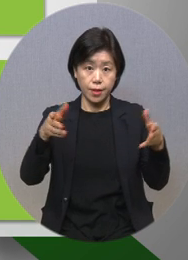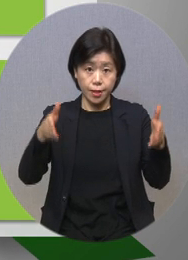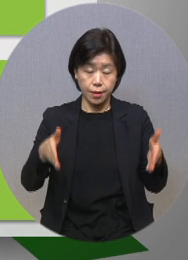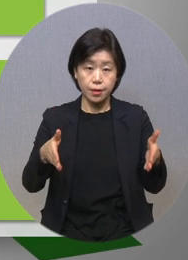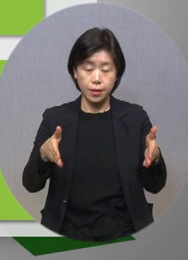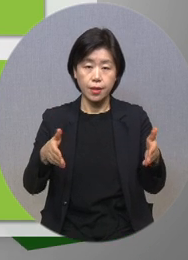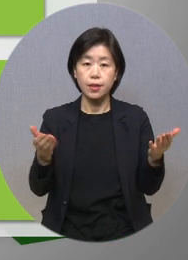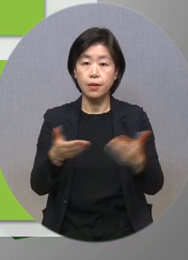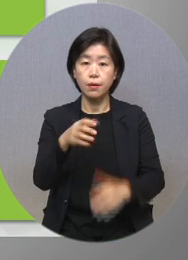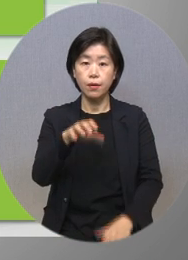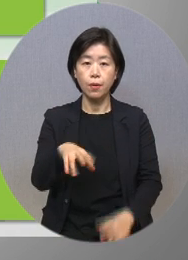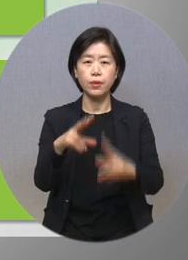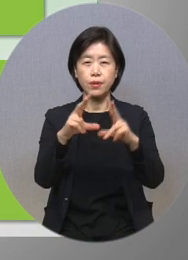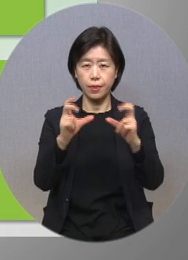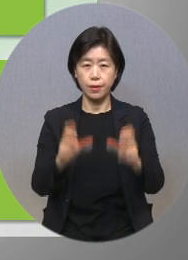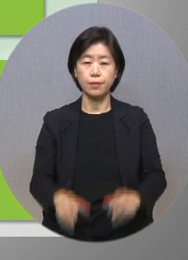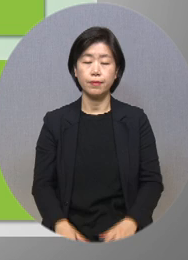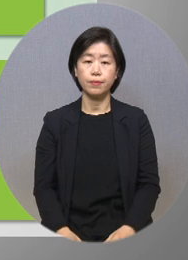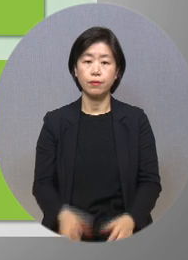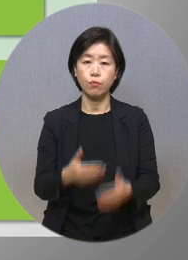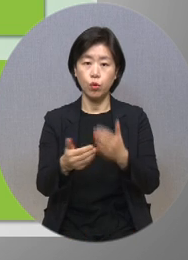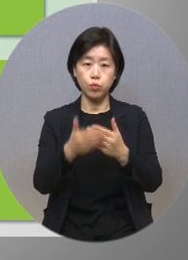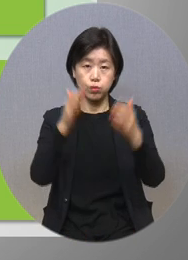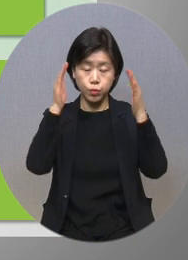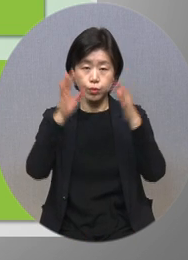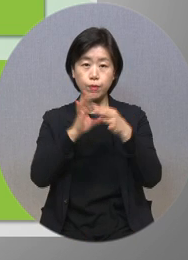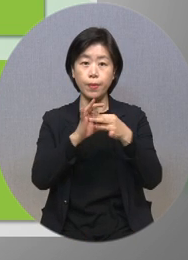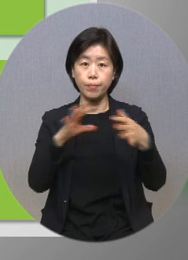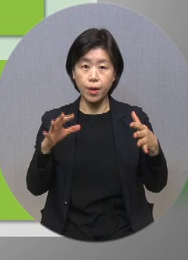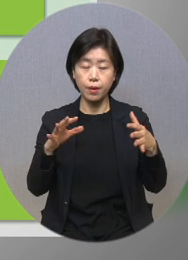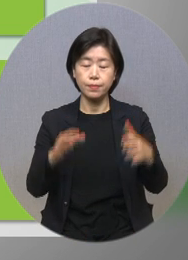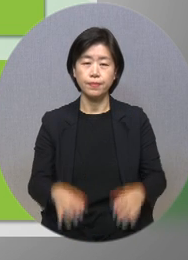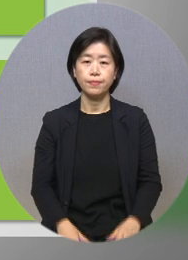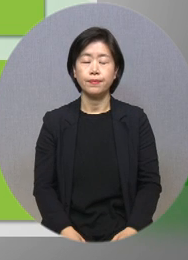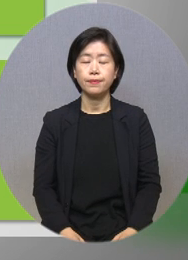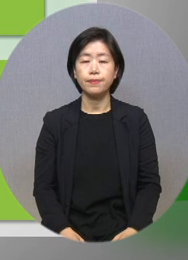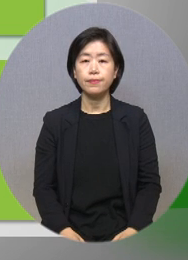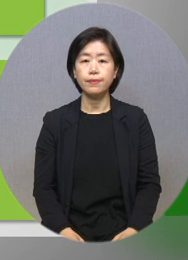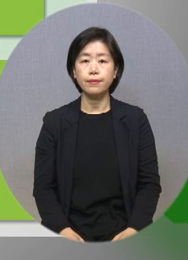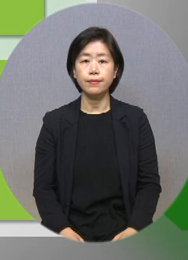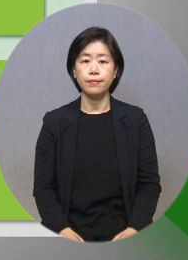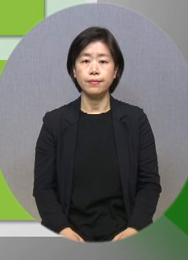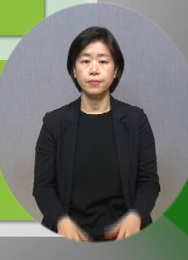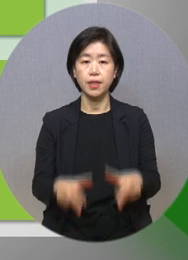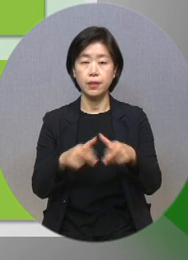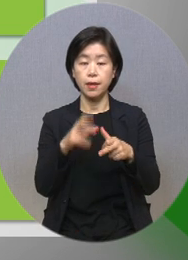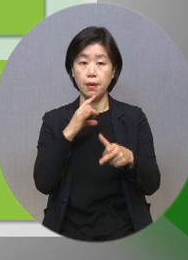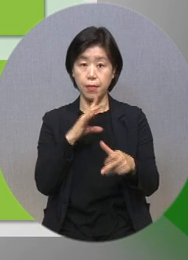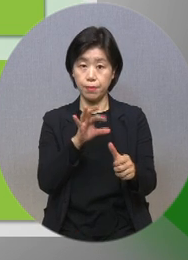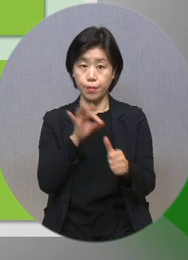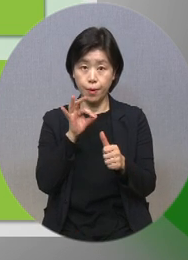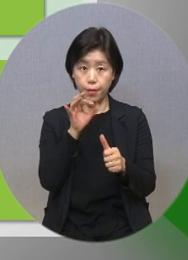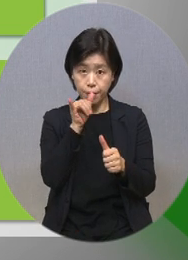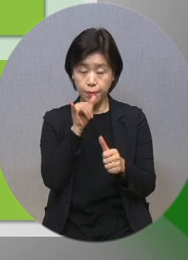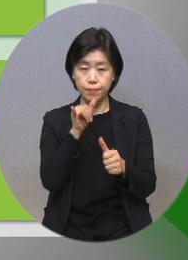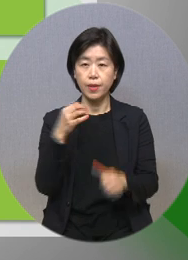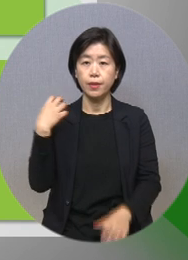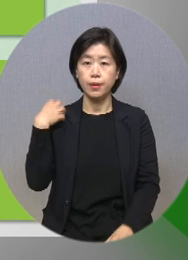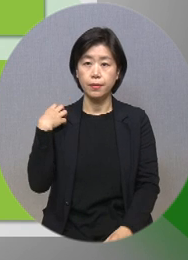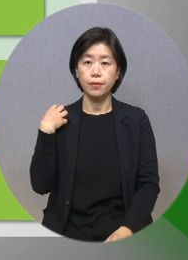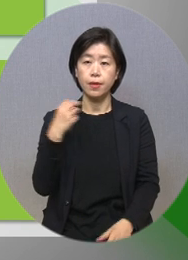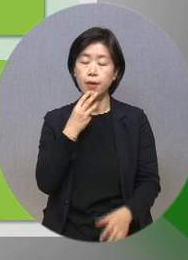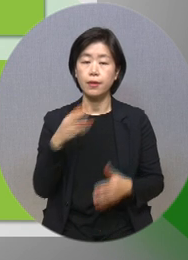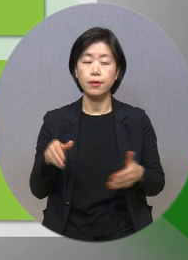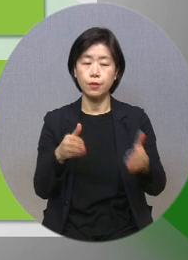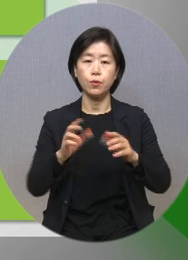성남시입니다. 경력과 학력은 무관하며 상용직을 채용합니다. 장애인만 채용하며 담당 지사는